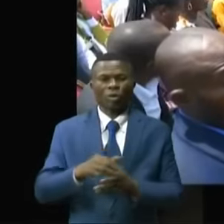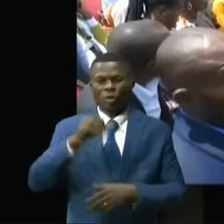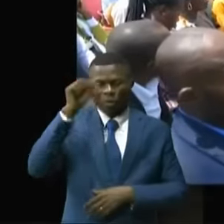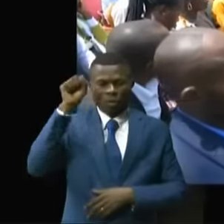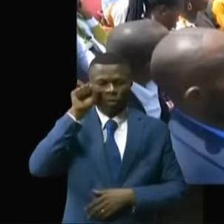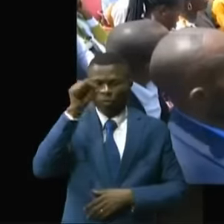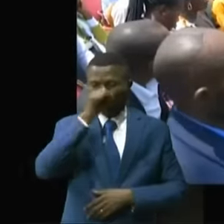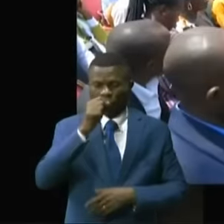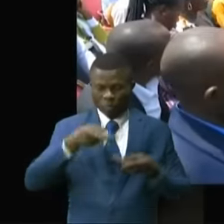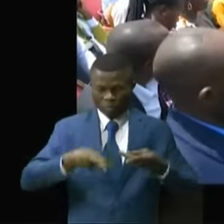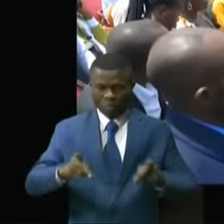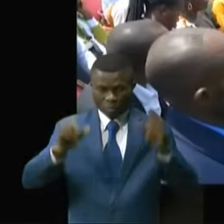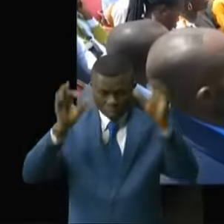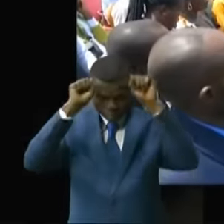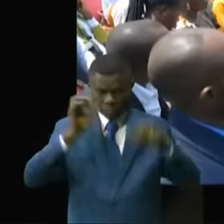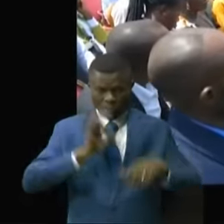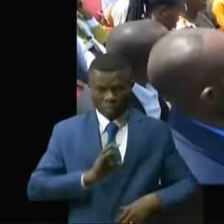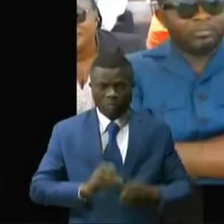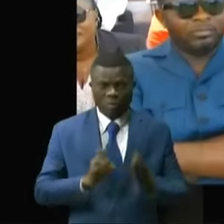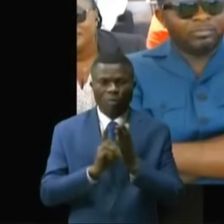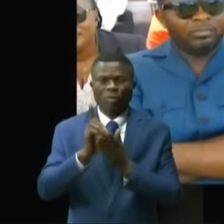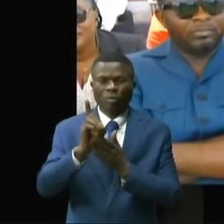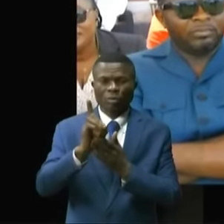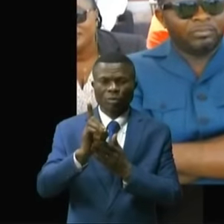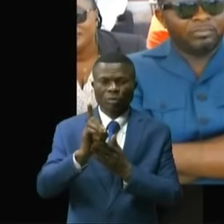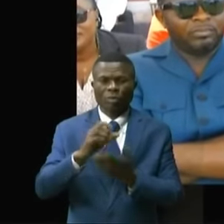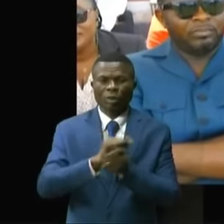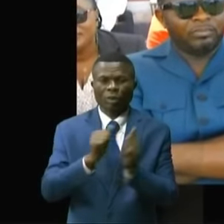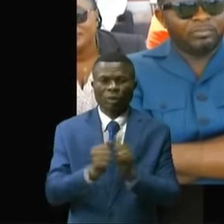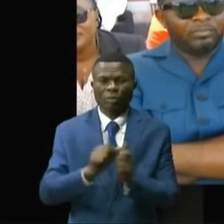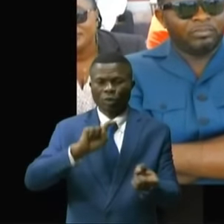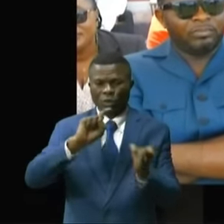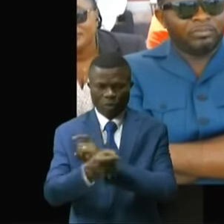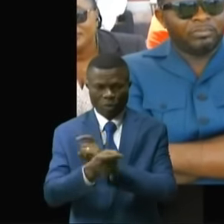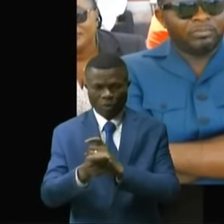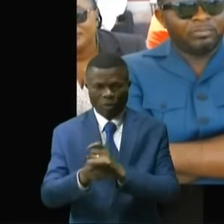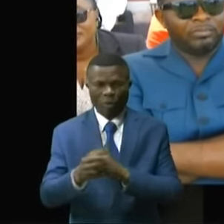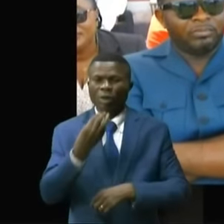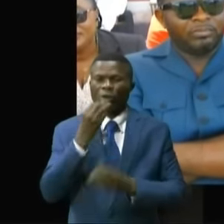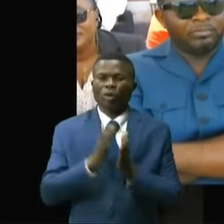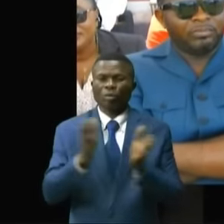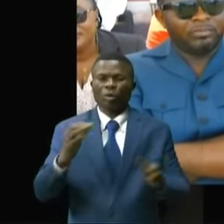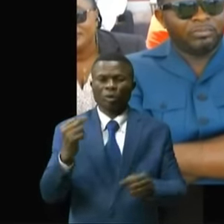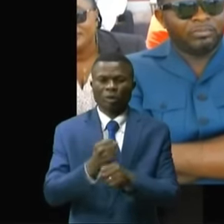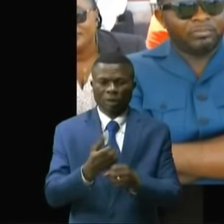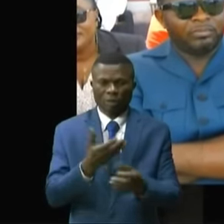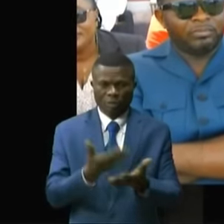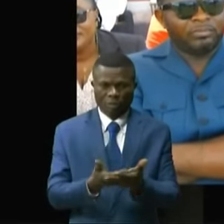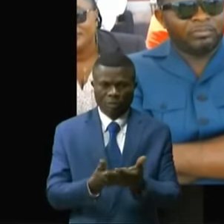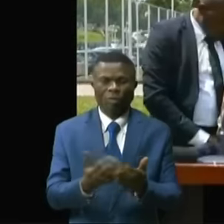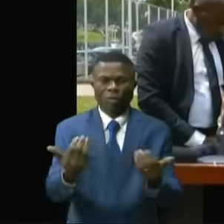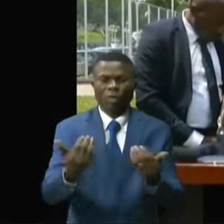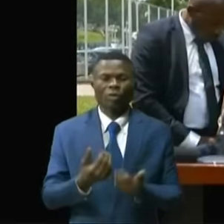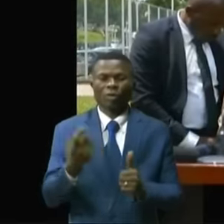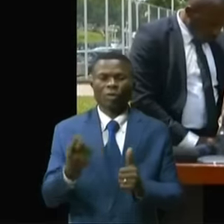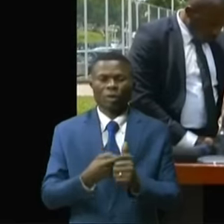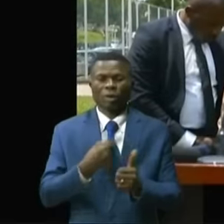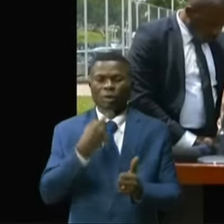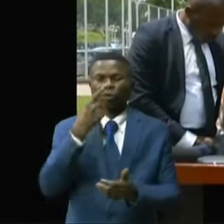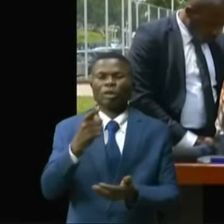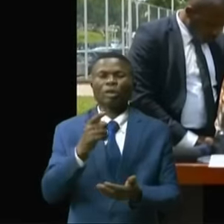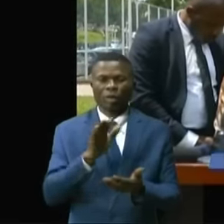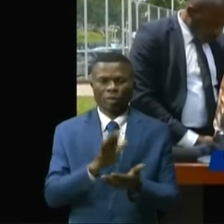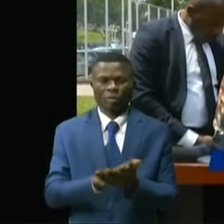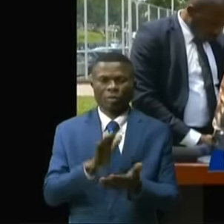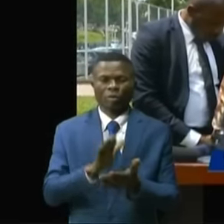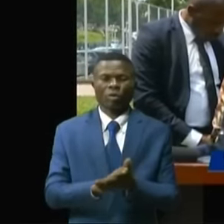l'impulsion du chef de l'État pour l'aboutissement du processus de la réforme de l'Inspection Générale du Travail je voudrais d'abord rendre